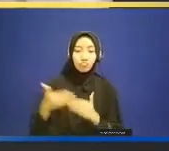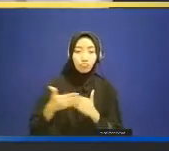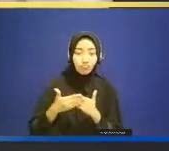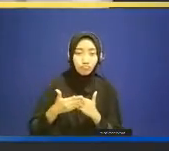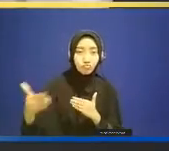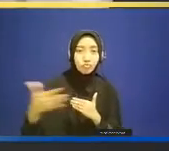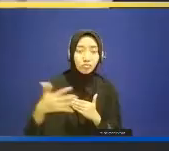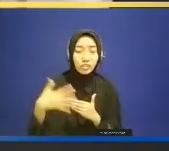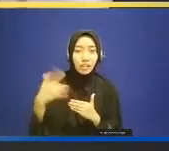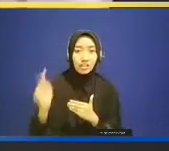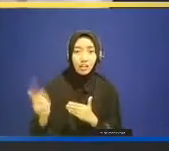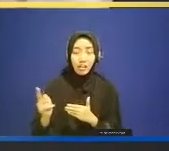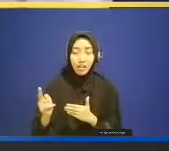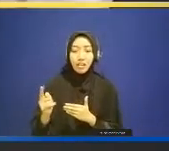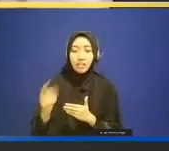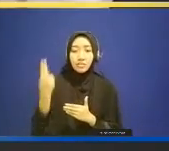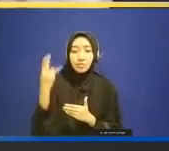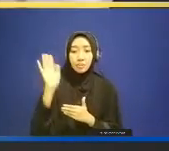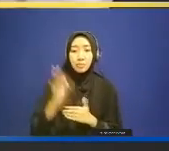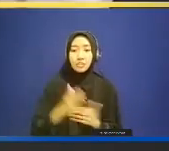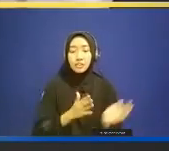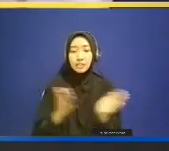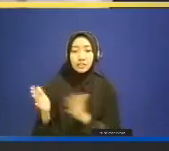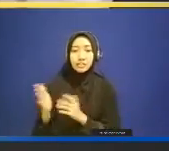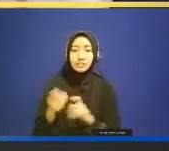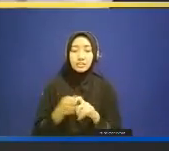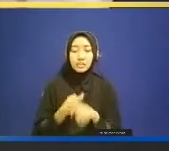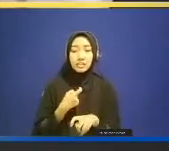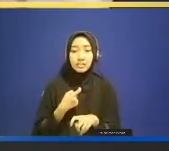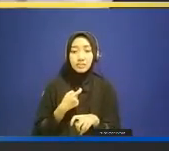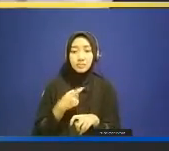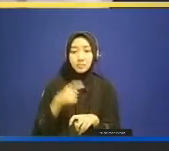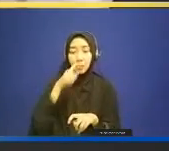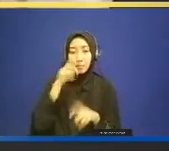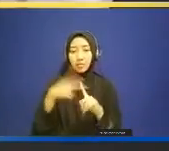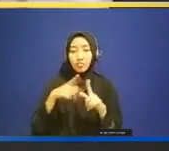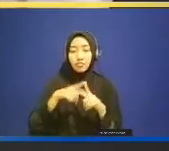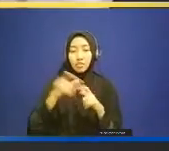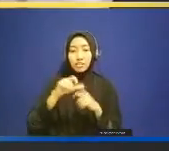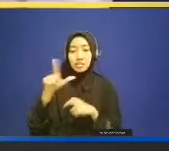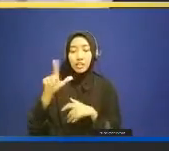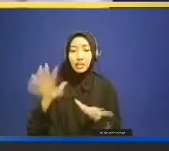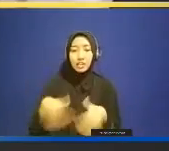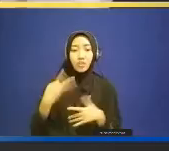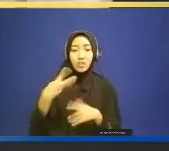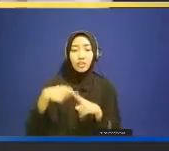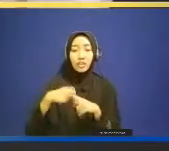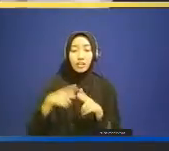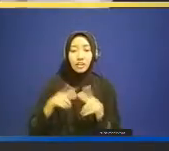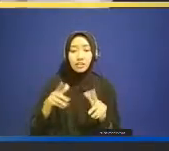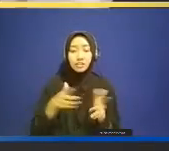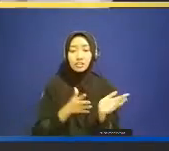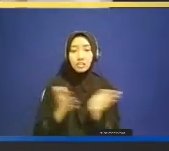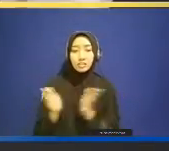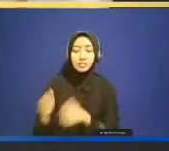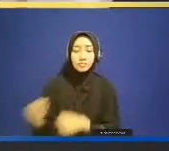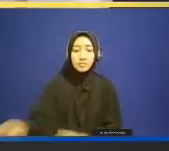gitu untuk kedepannya silakan dari faisal atau Eka Al Ghazali silakan